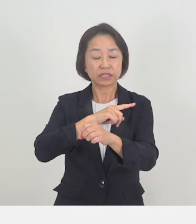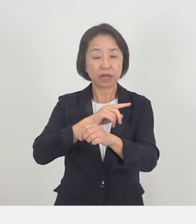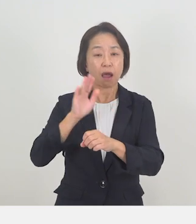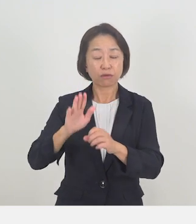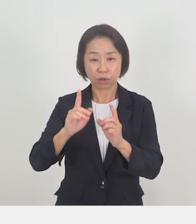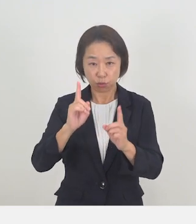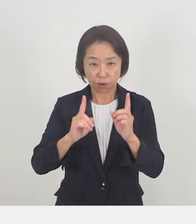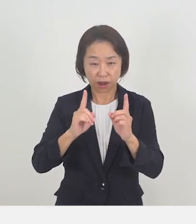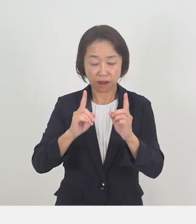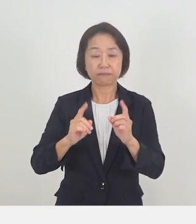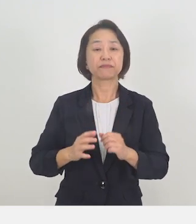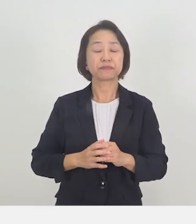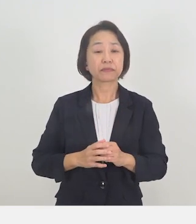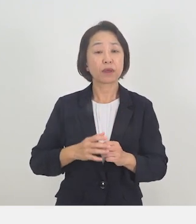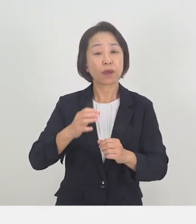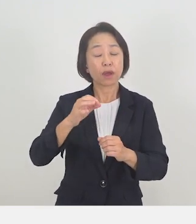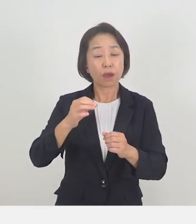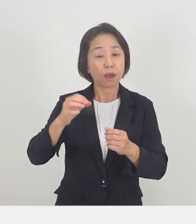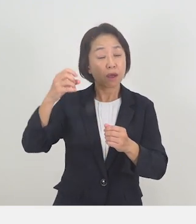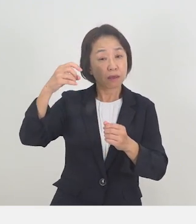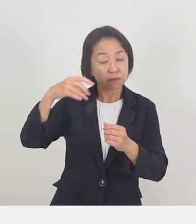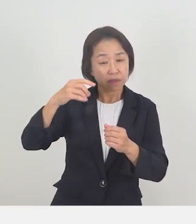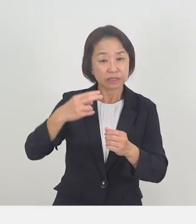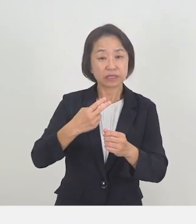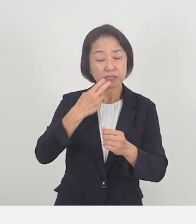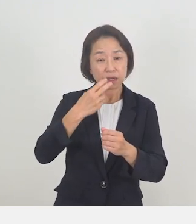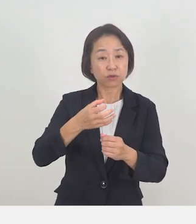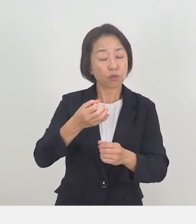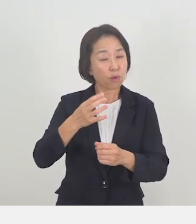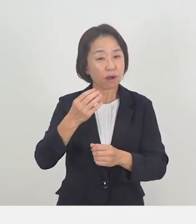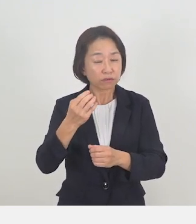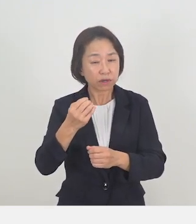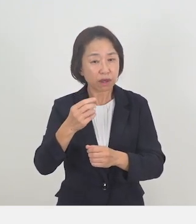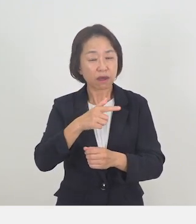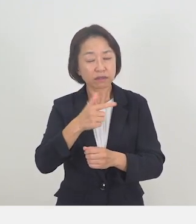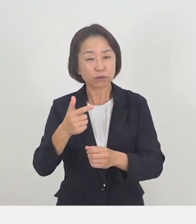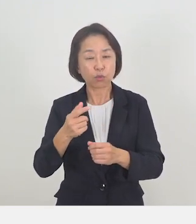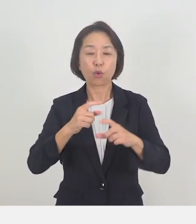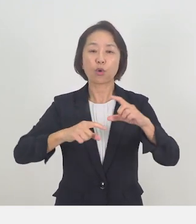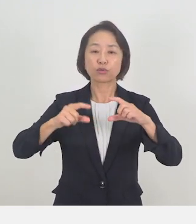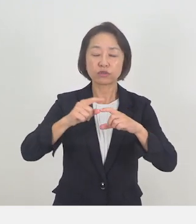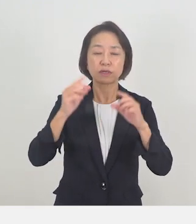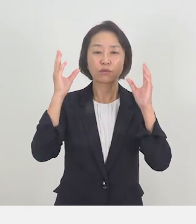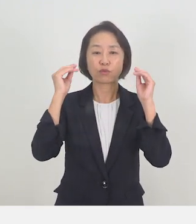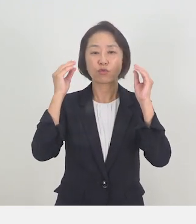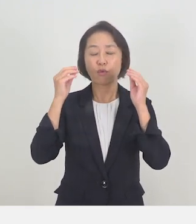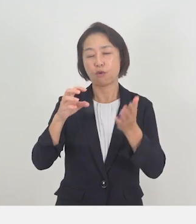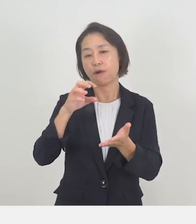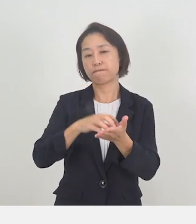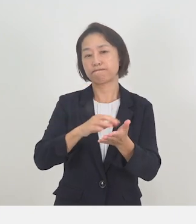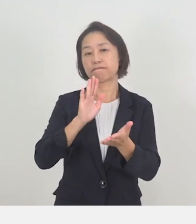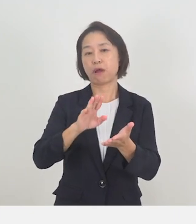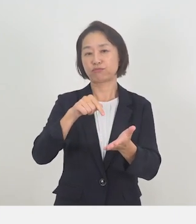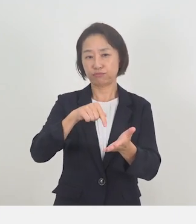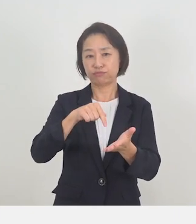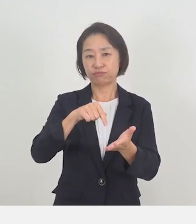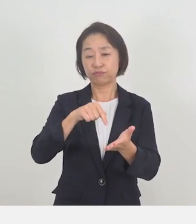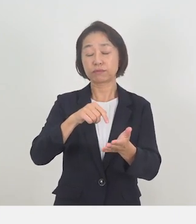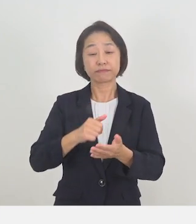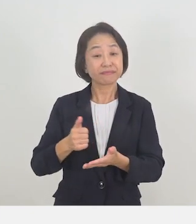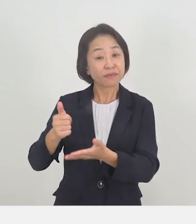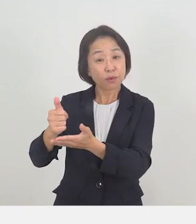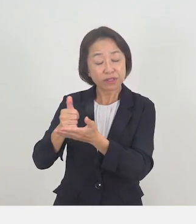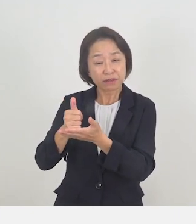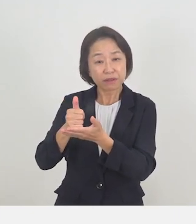に訴求する高熱費関連情報などについて追加的な情報提供を行うためのものです顧客との